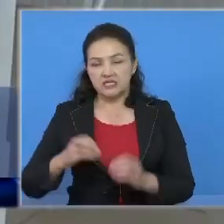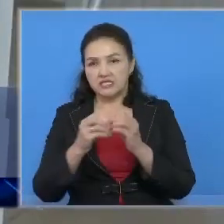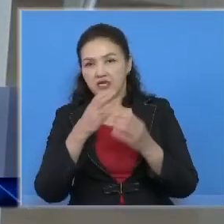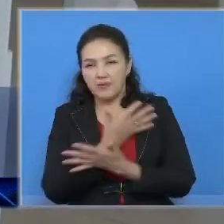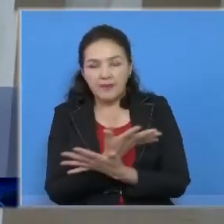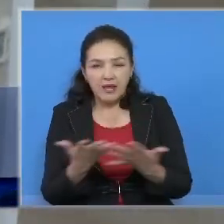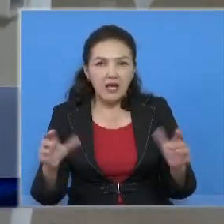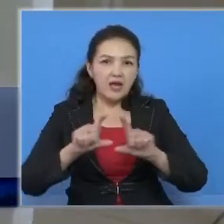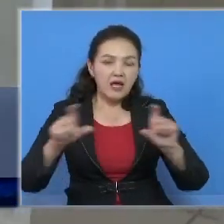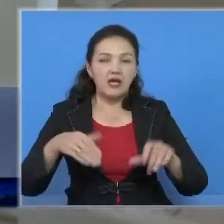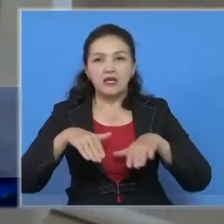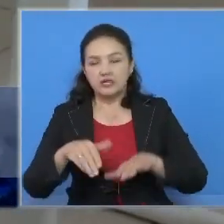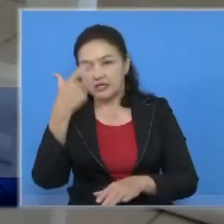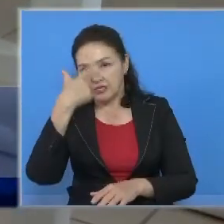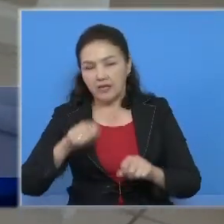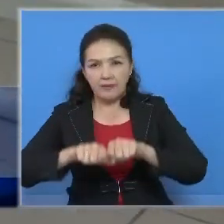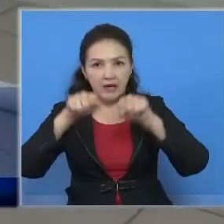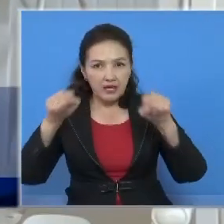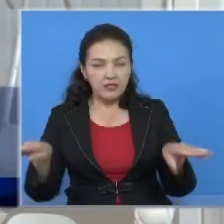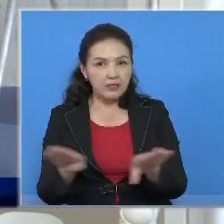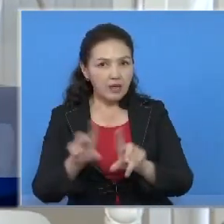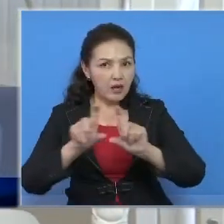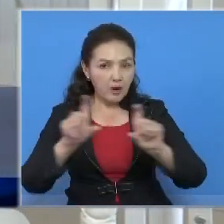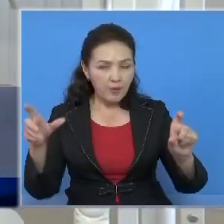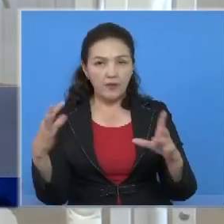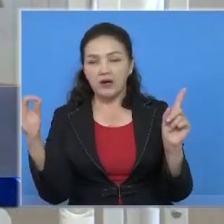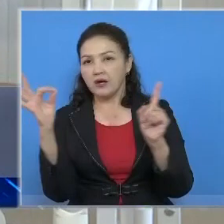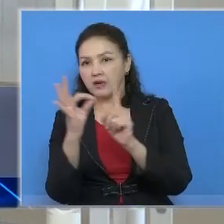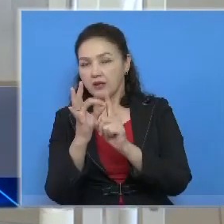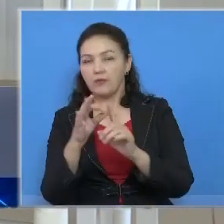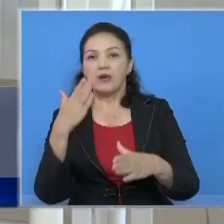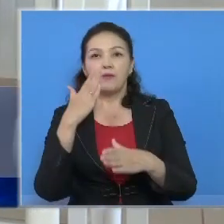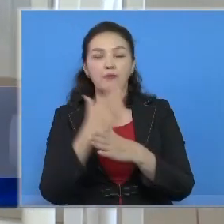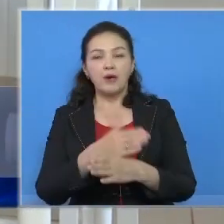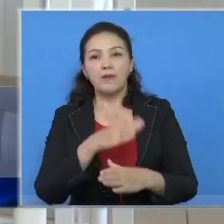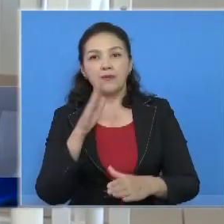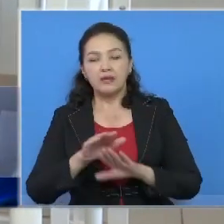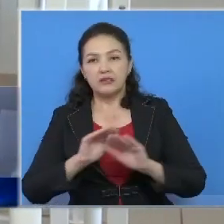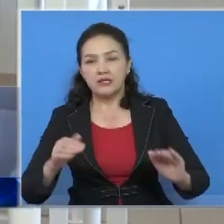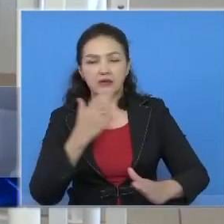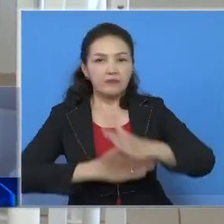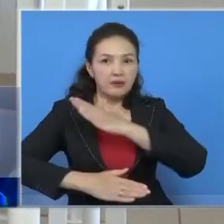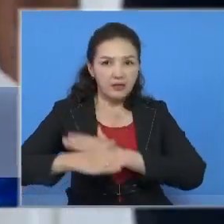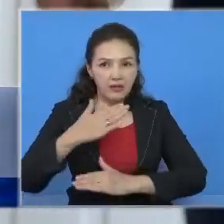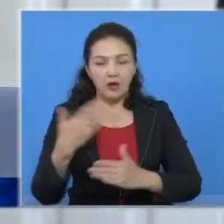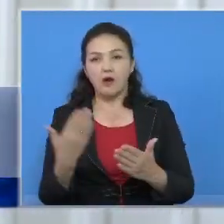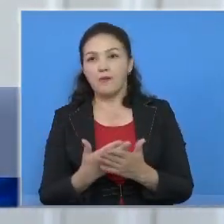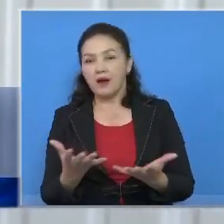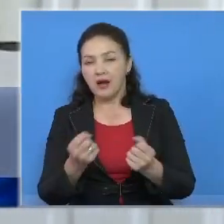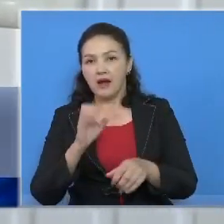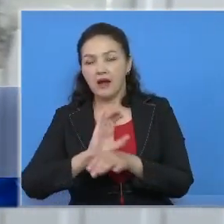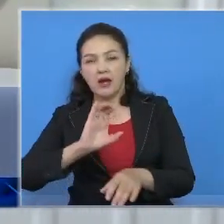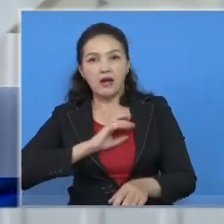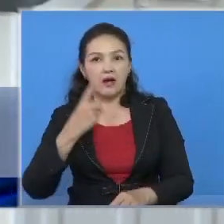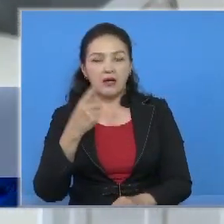лет различных центров решил и сам открыть подобный объект его цель заключалась с помощью детям с ограниченными возможностями вскоре он получил